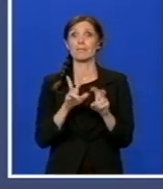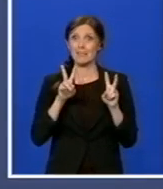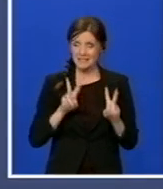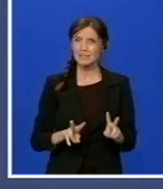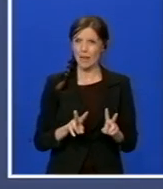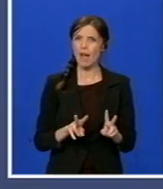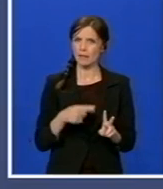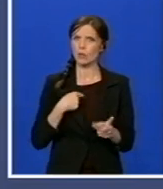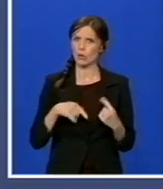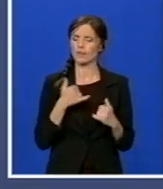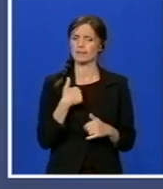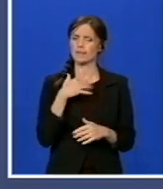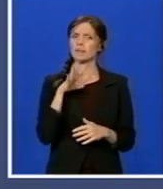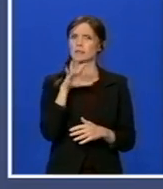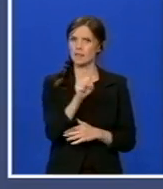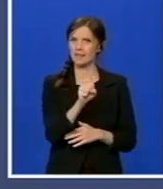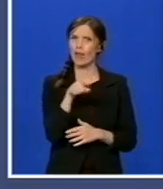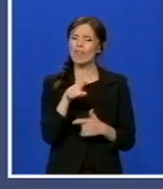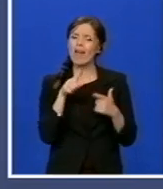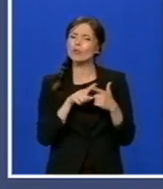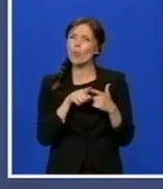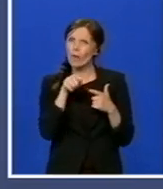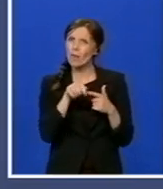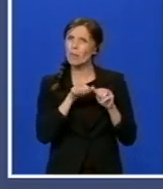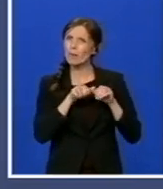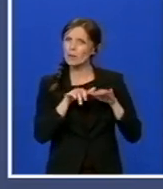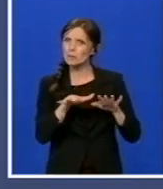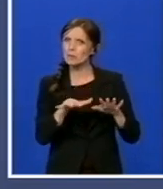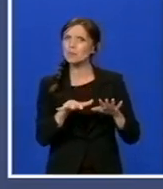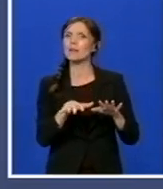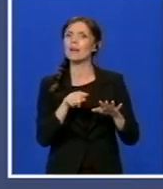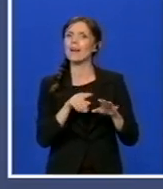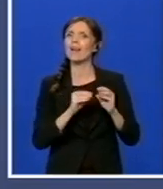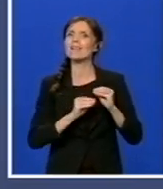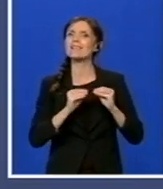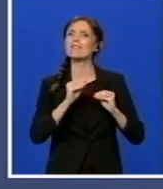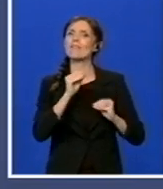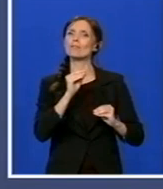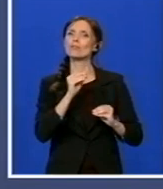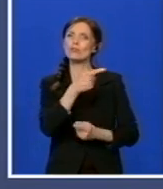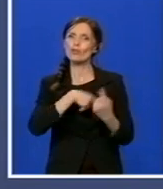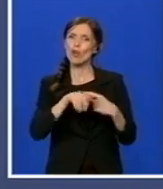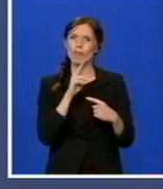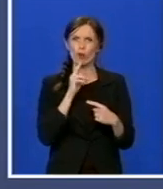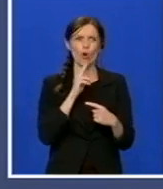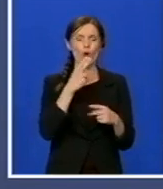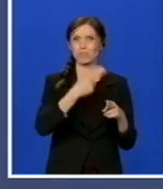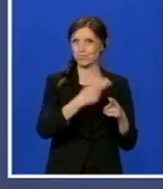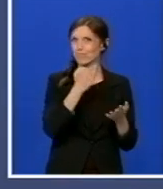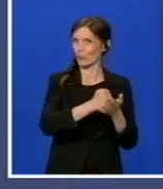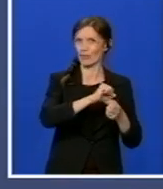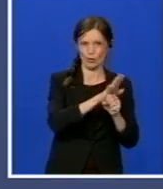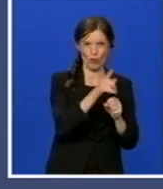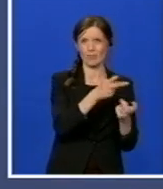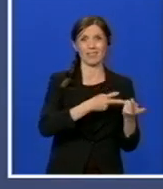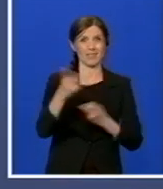uočava da je sve veći broj hospitalizovanih pacijenata koji imaju tešku i veoma tešku kliničku